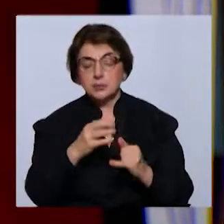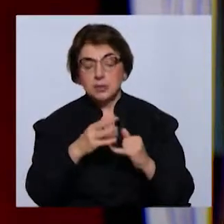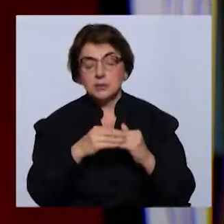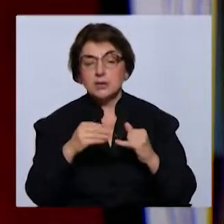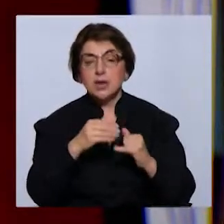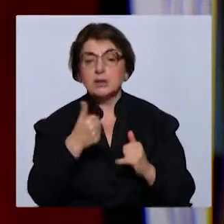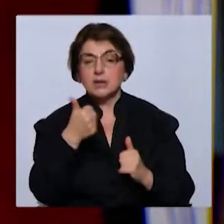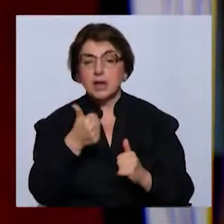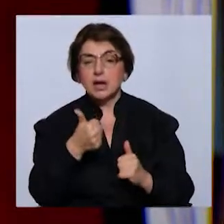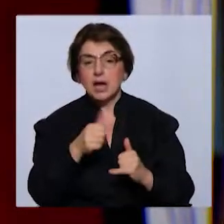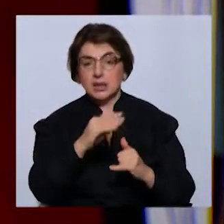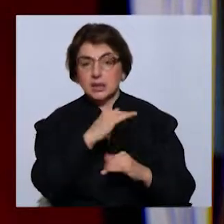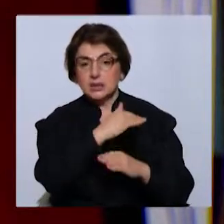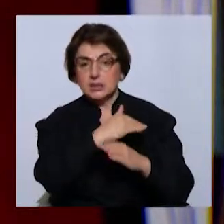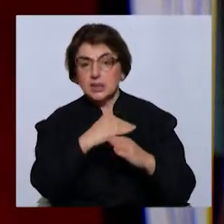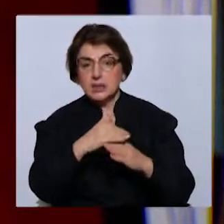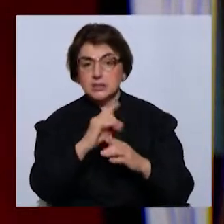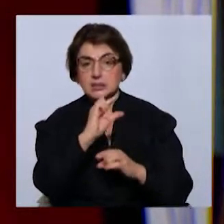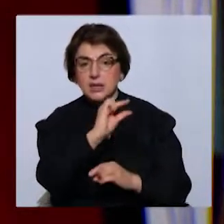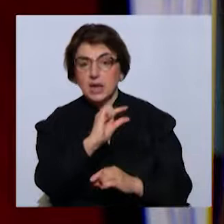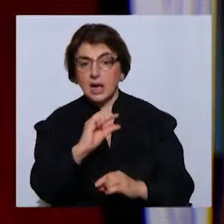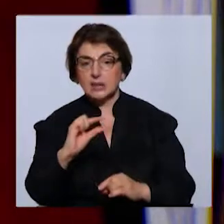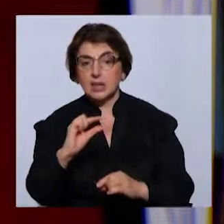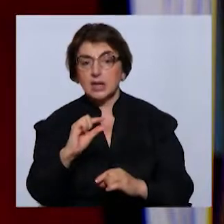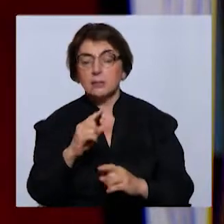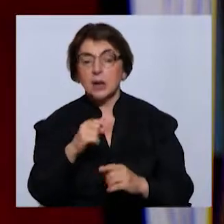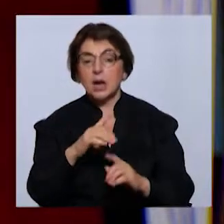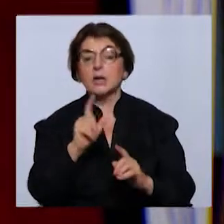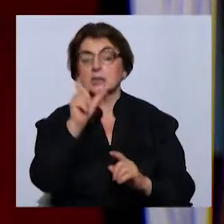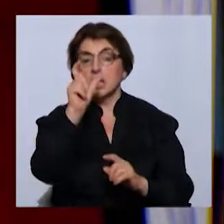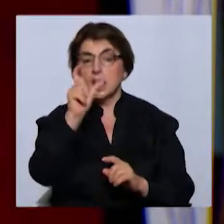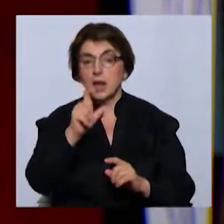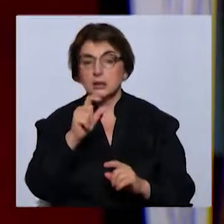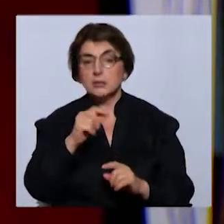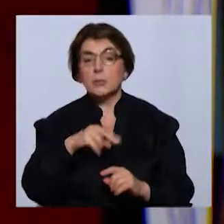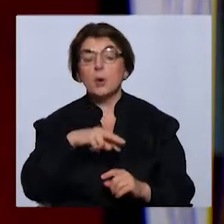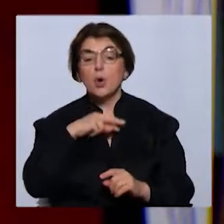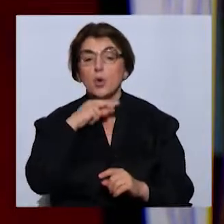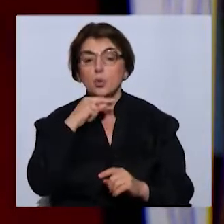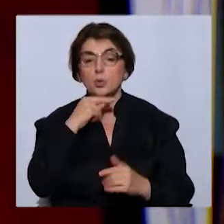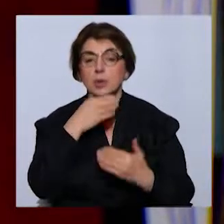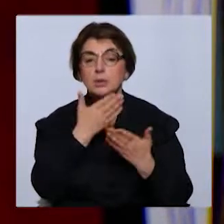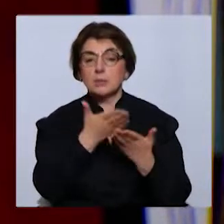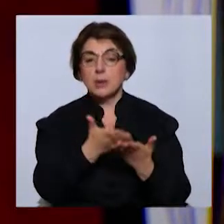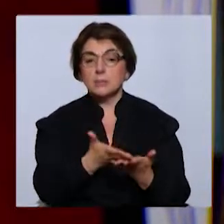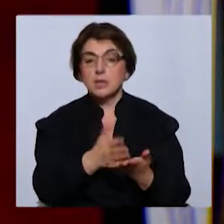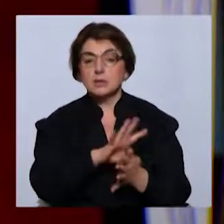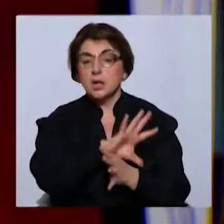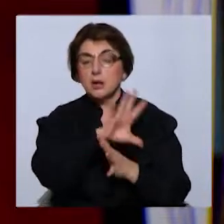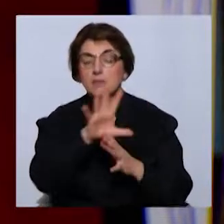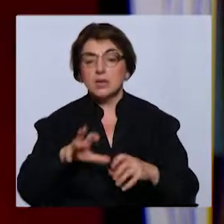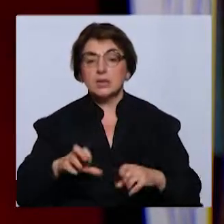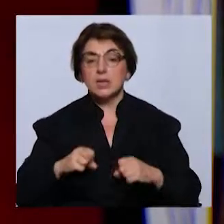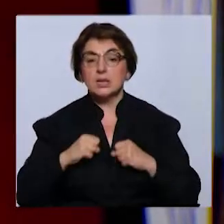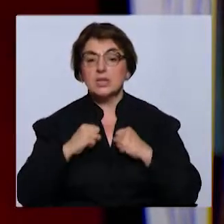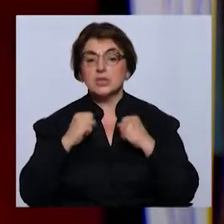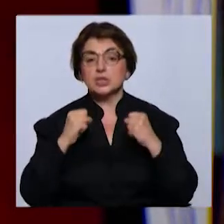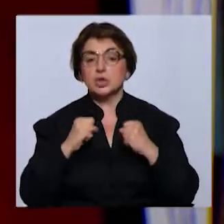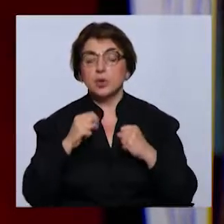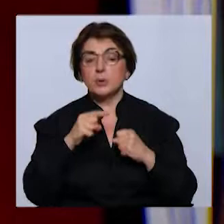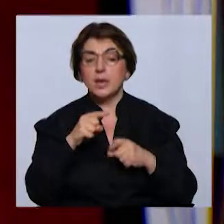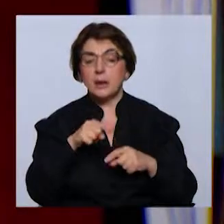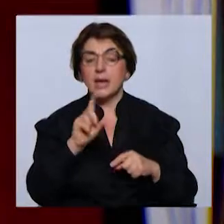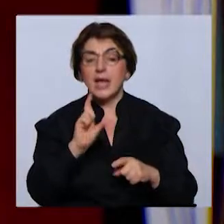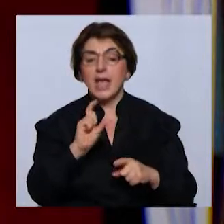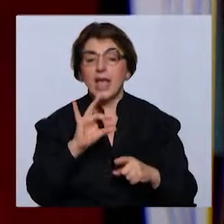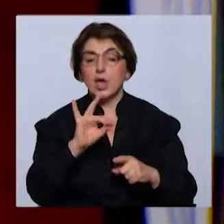ფენას, მის ნაყოფიერ ფენას. ადამიანებმა აქაც გამოიჩინეს ყურადღება და ყველანაირად ცდილობენ, რომ